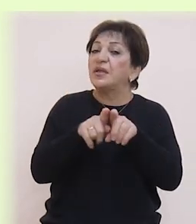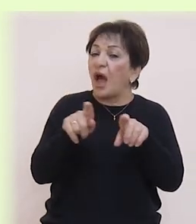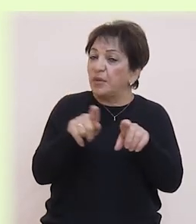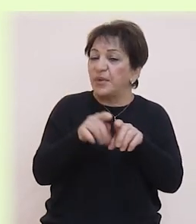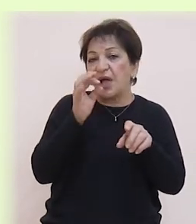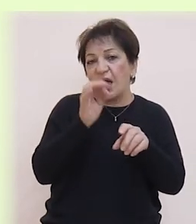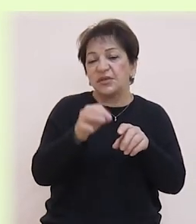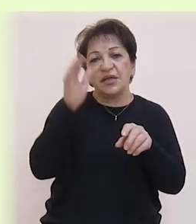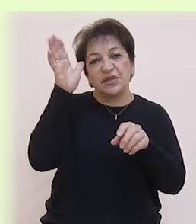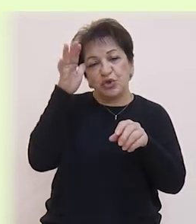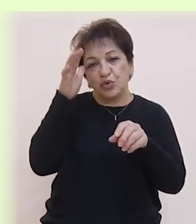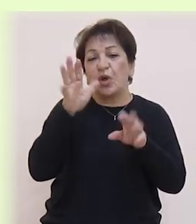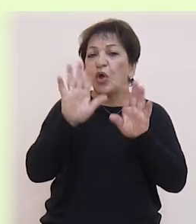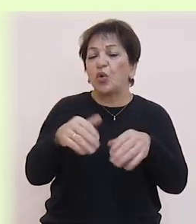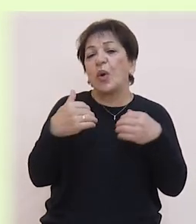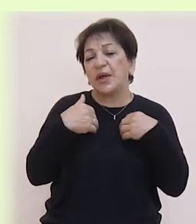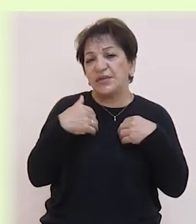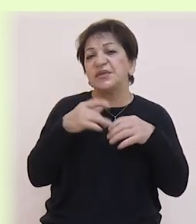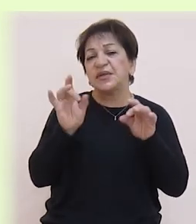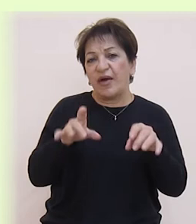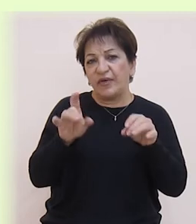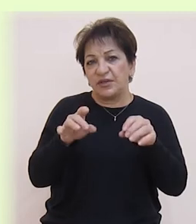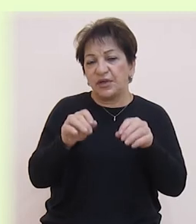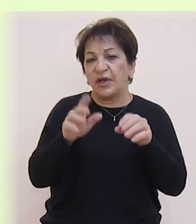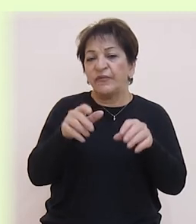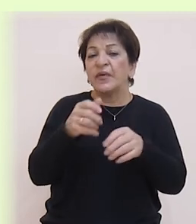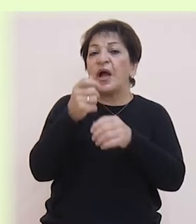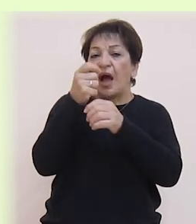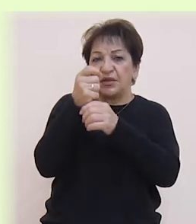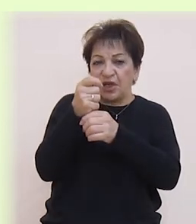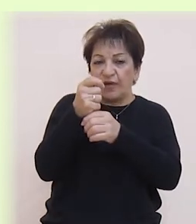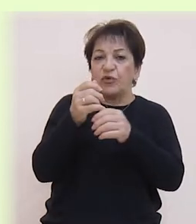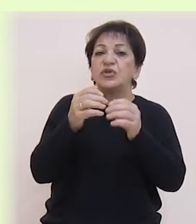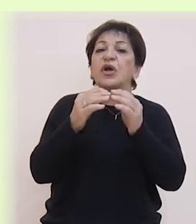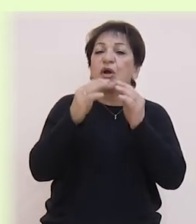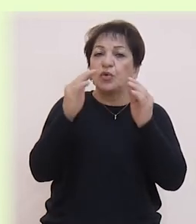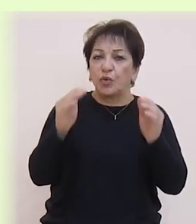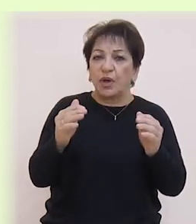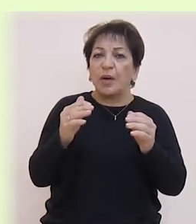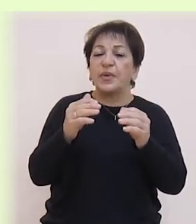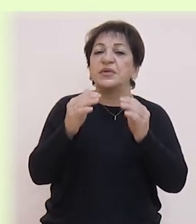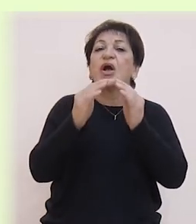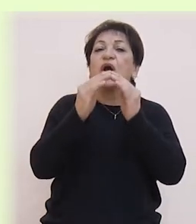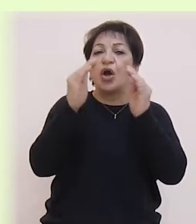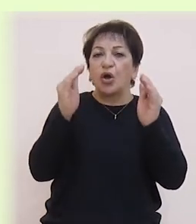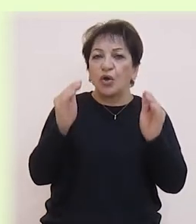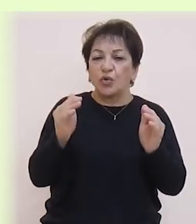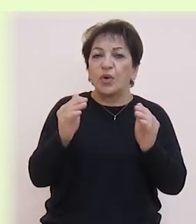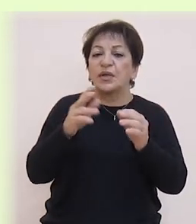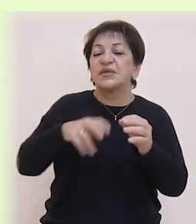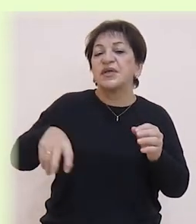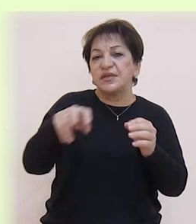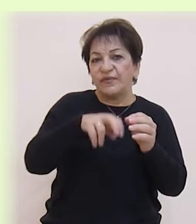այդպես է, ասաց իշուկը, թող ինձ ցավեցնի։ Եվ նա անձրևոցի վրա կտուր կապեց ու սկսեց կտուրի